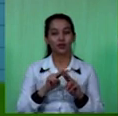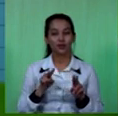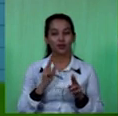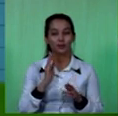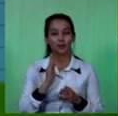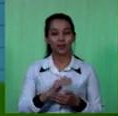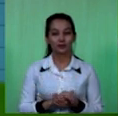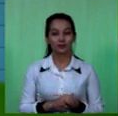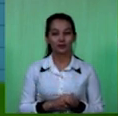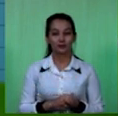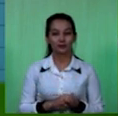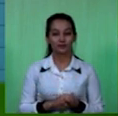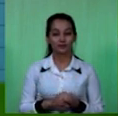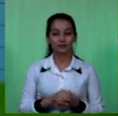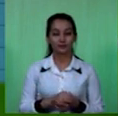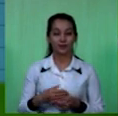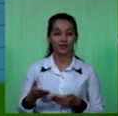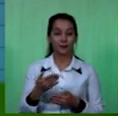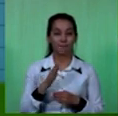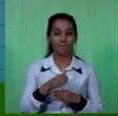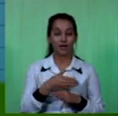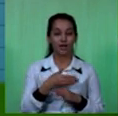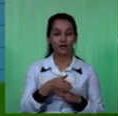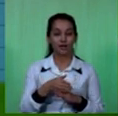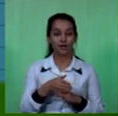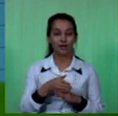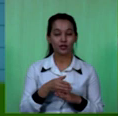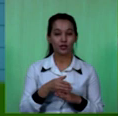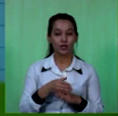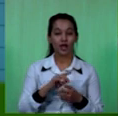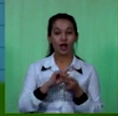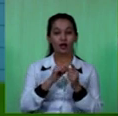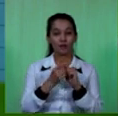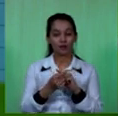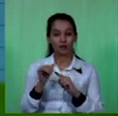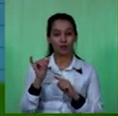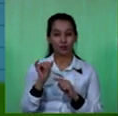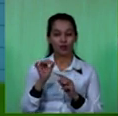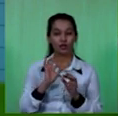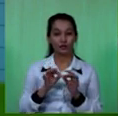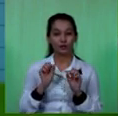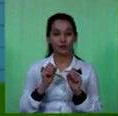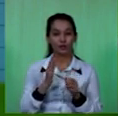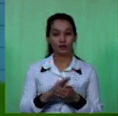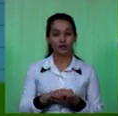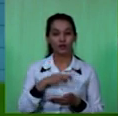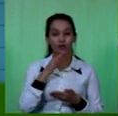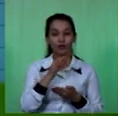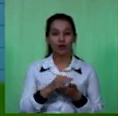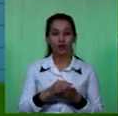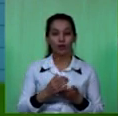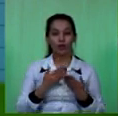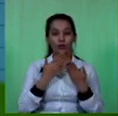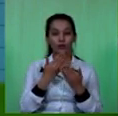1246 ga teng. Demak, biz bo'lishni ko'paytirish orqali tekshirib oldik. Keling, javoblarni o'qiyman,